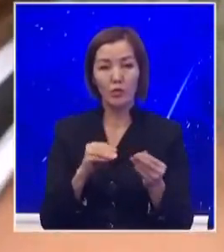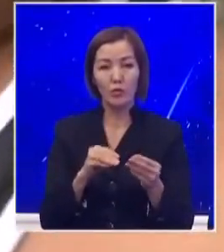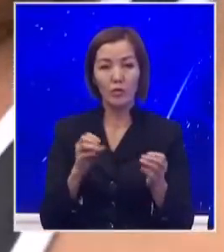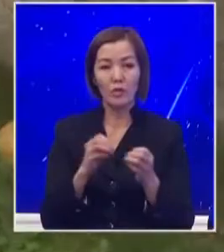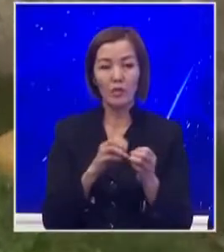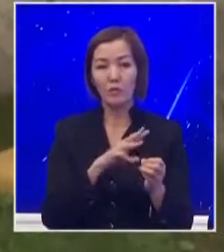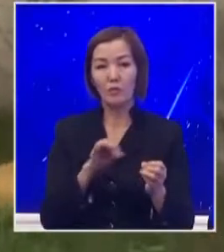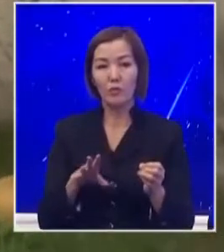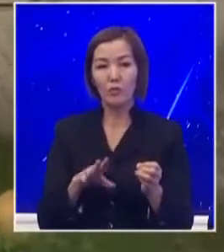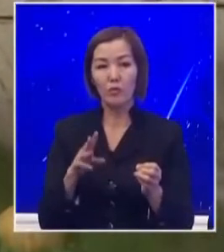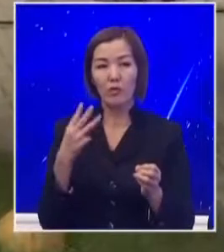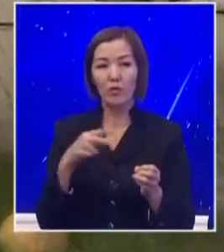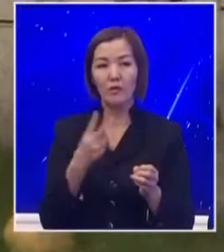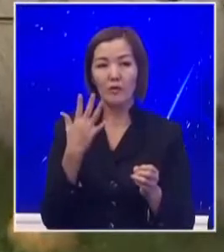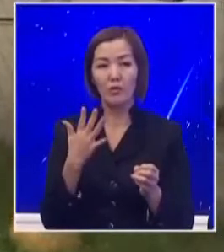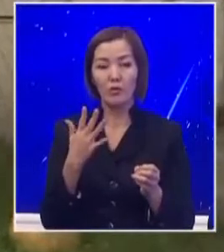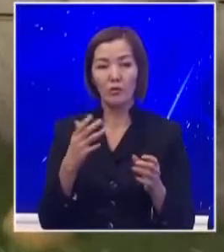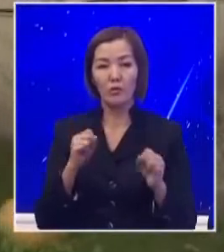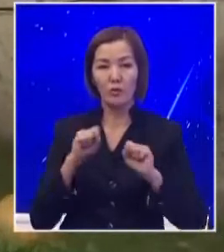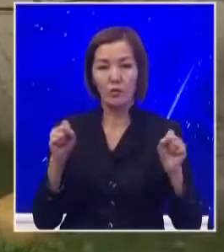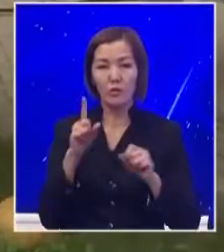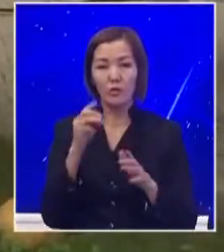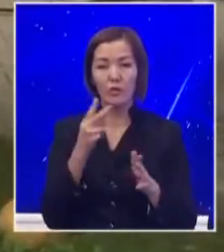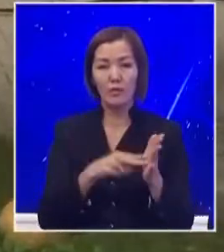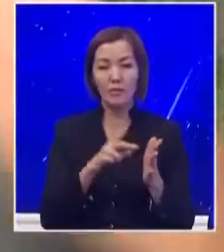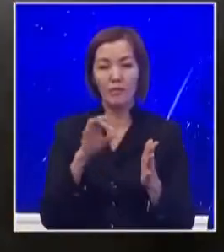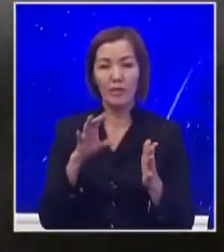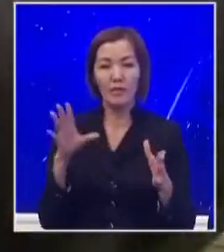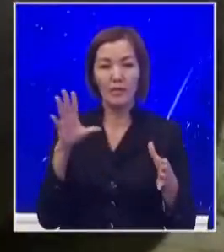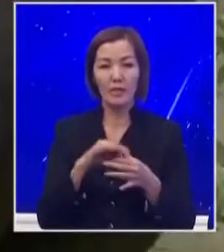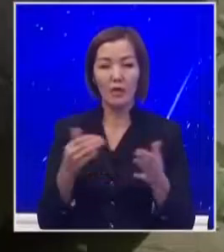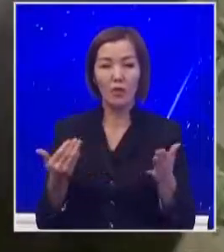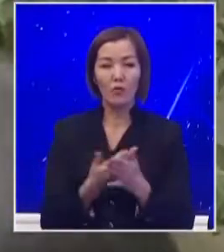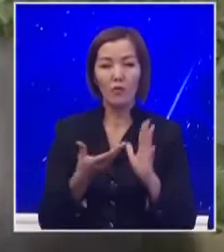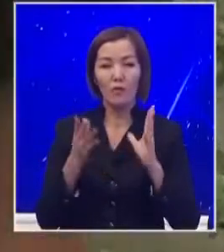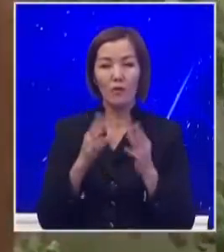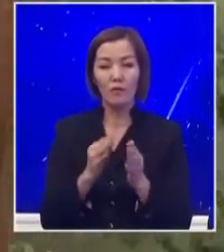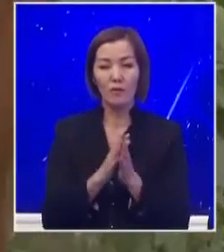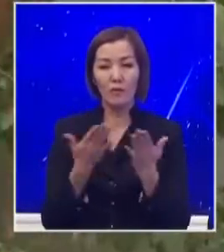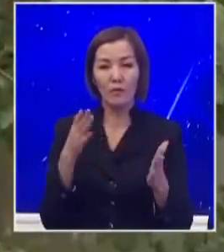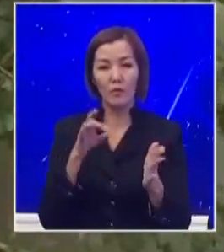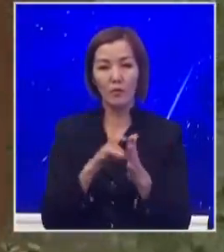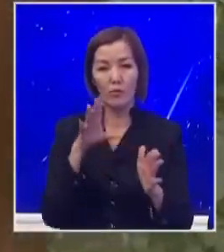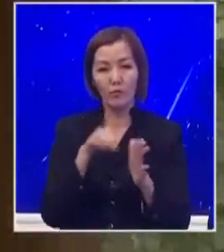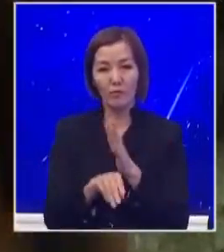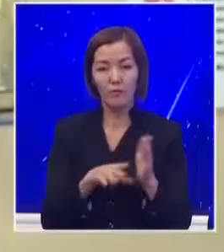поднял 24-килограммовую гирю 107 раз. Зафиксировав новый результат, попал в книгу рекордов